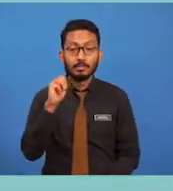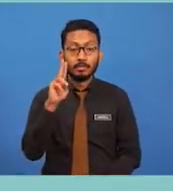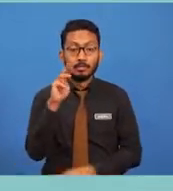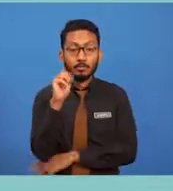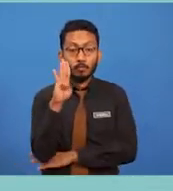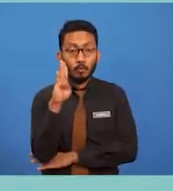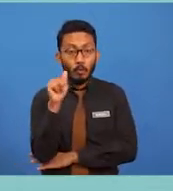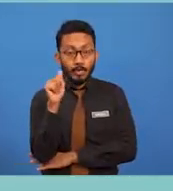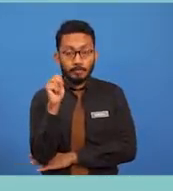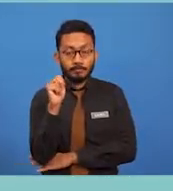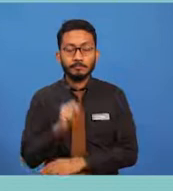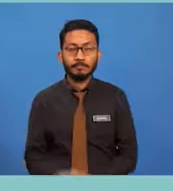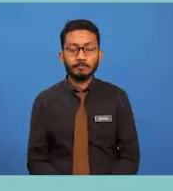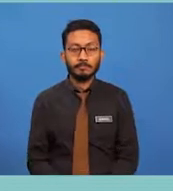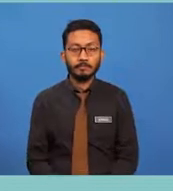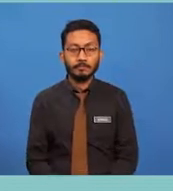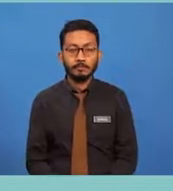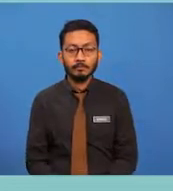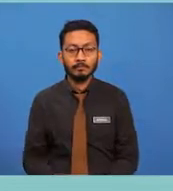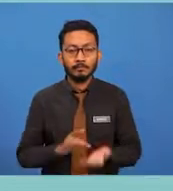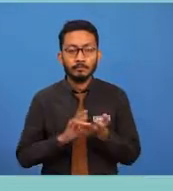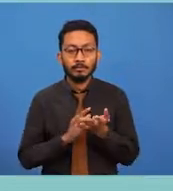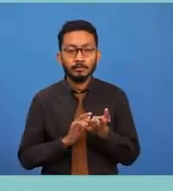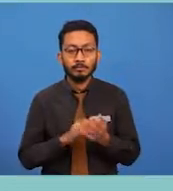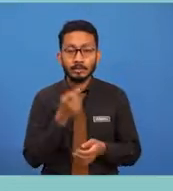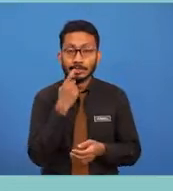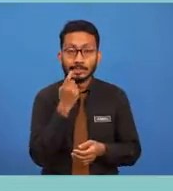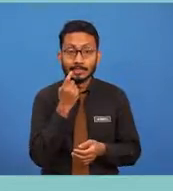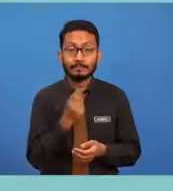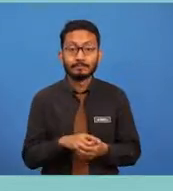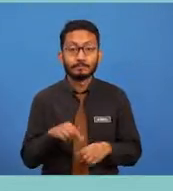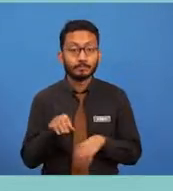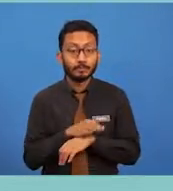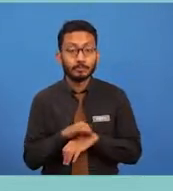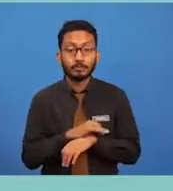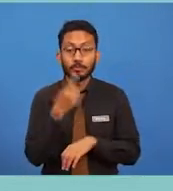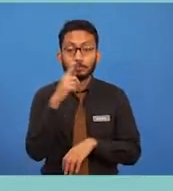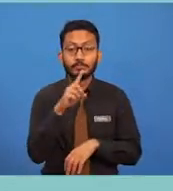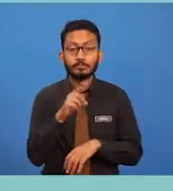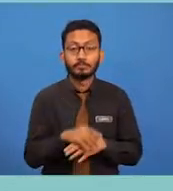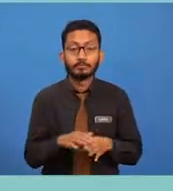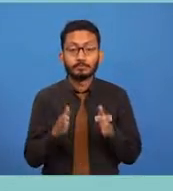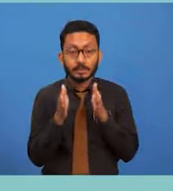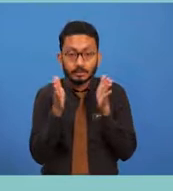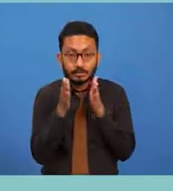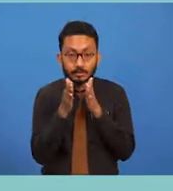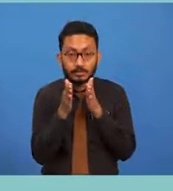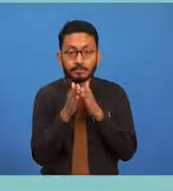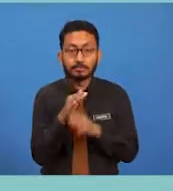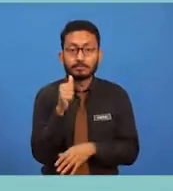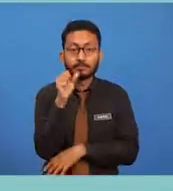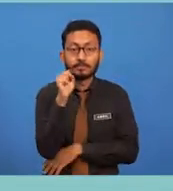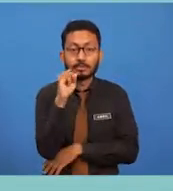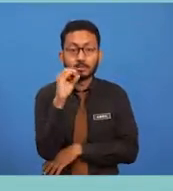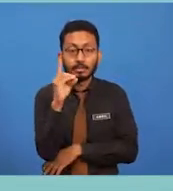Ubat gigi merupakan bahan beralkali yang berfungsi menetralkan asid yang dihasilkan oleh